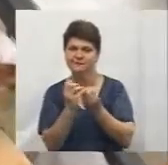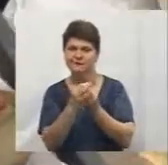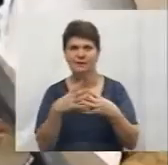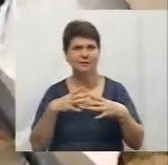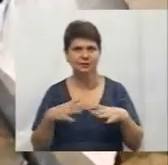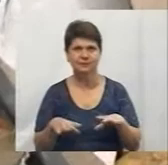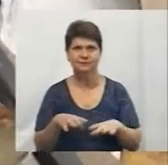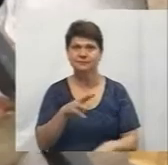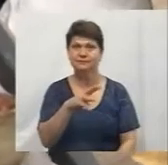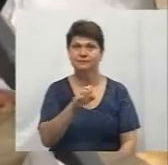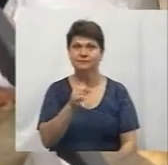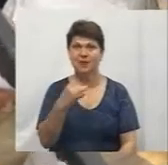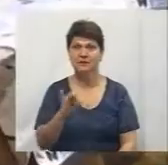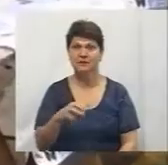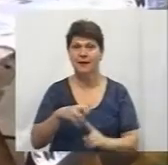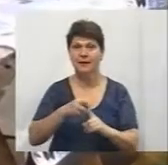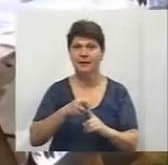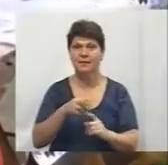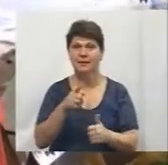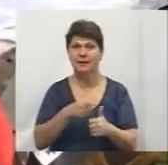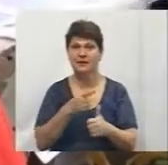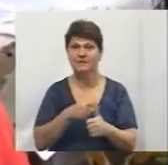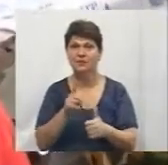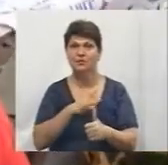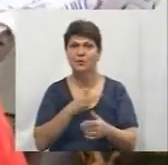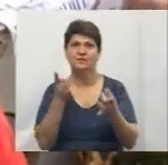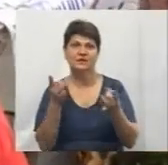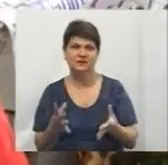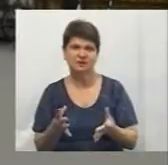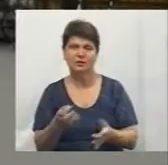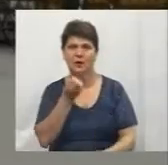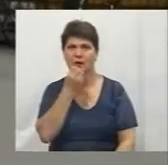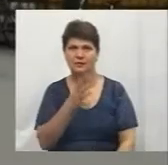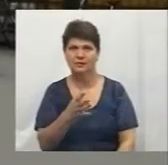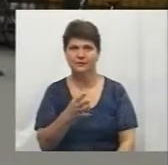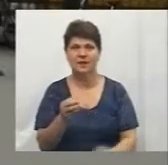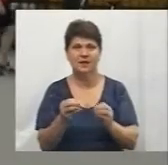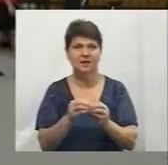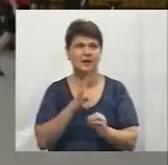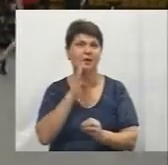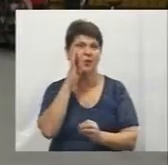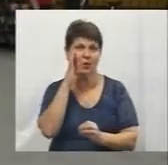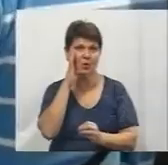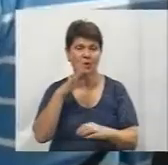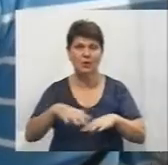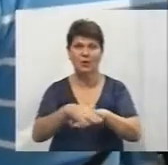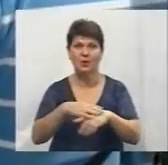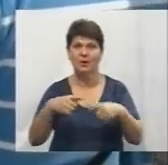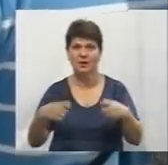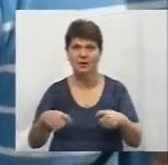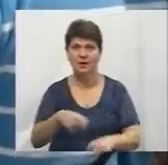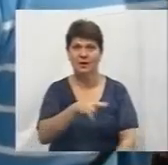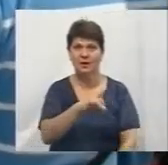Це майський гриб називається. Щоб були свіженькі, хороші. На 10 ранку на привокзальному гриби, які